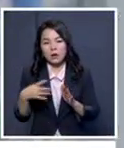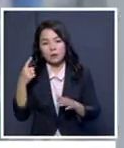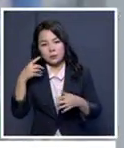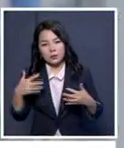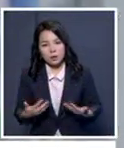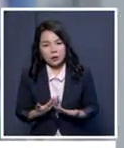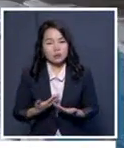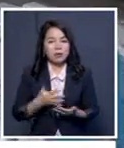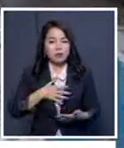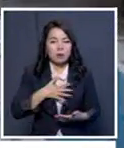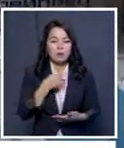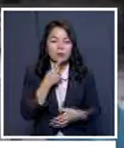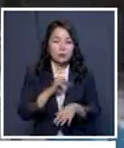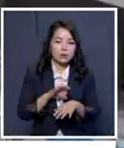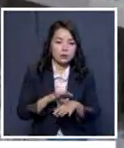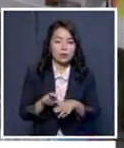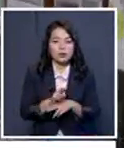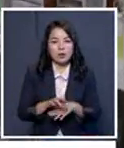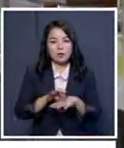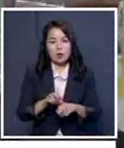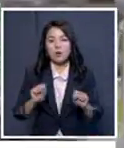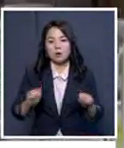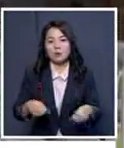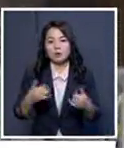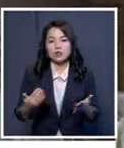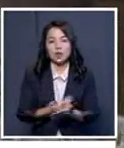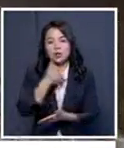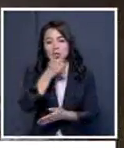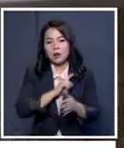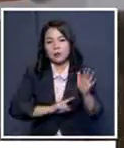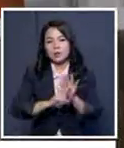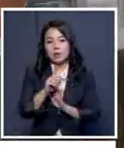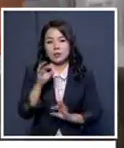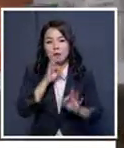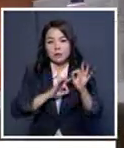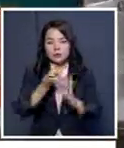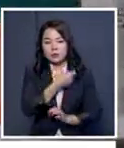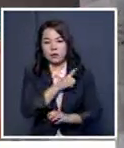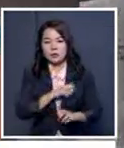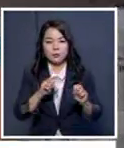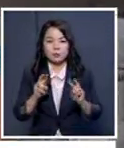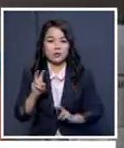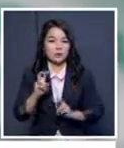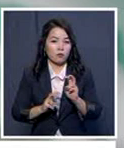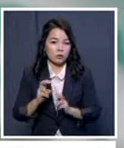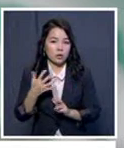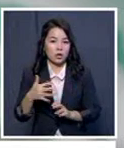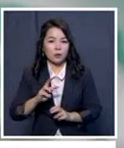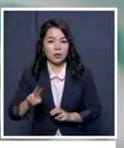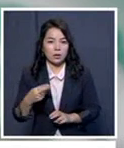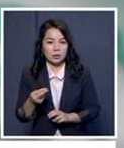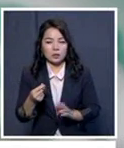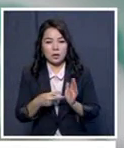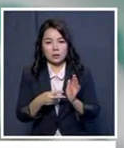өкпе, тыныс, демікпесі ауруларын емдейді. Ал жаңа жылдың басында қазақстандық фармзауыттар құны 50 миллиард теңге